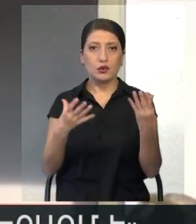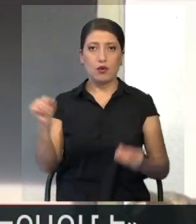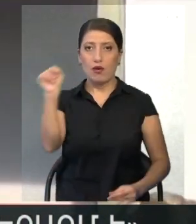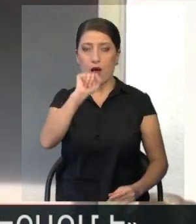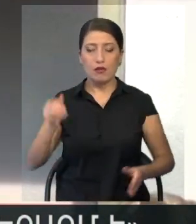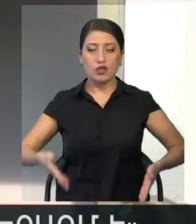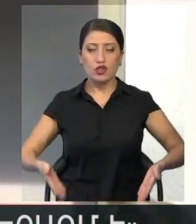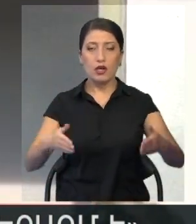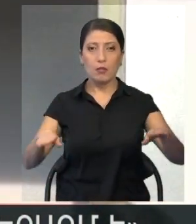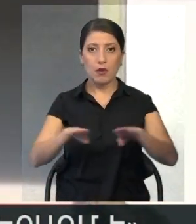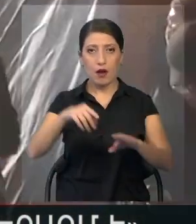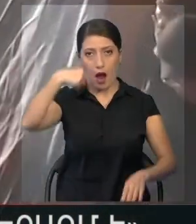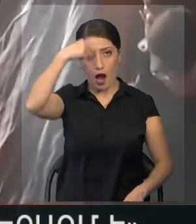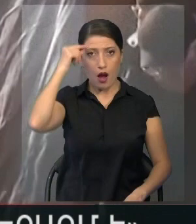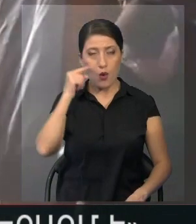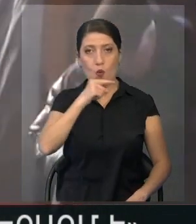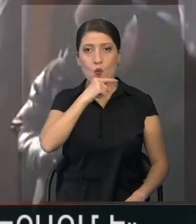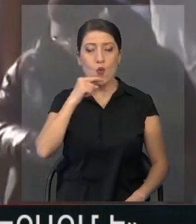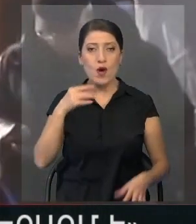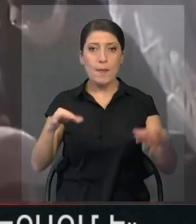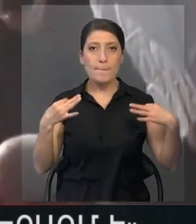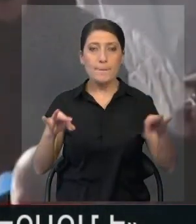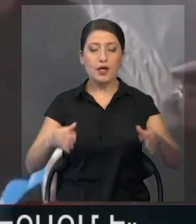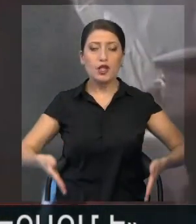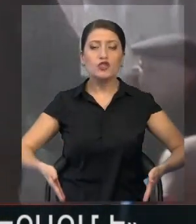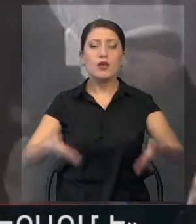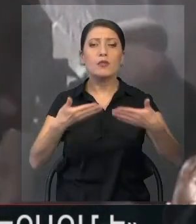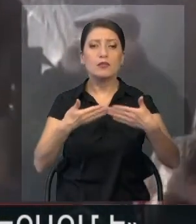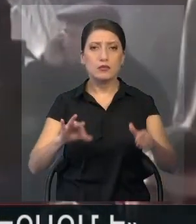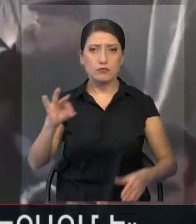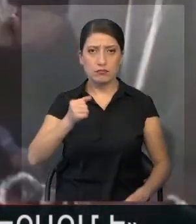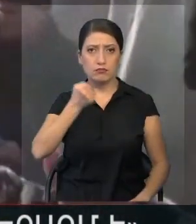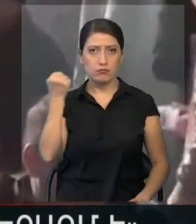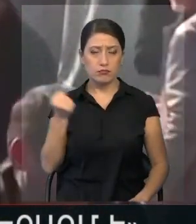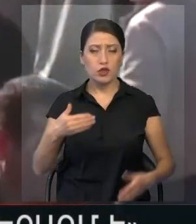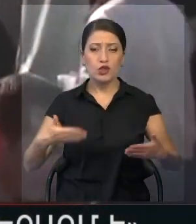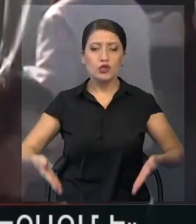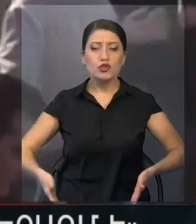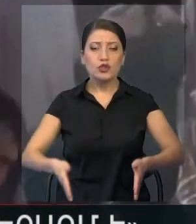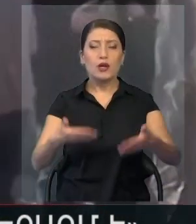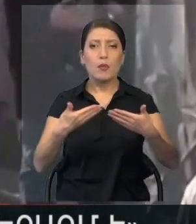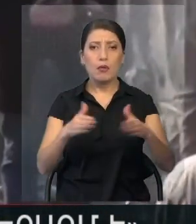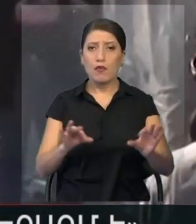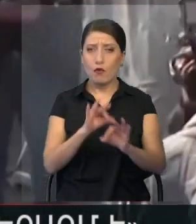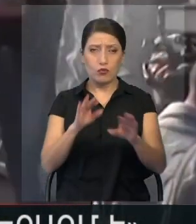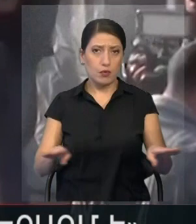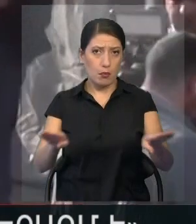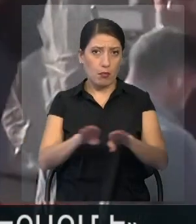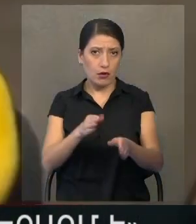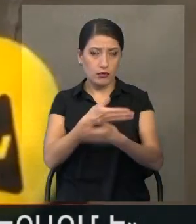բլոկադայի ենթարկած ադրբեջանցիները ռուսների մեքենաներին ճանապարհ տալուց հետո համարում են, թե ճանապարհը բաց է, ոչ մի շրջափակում էլ